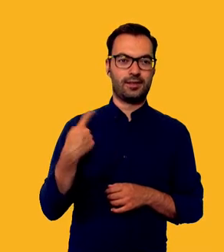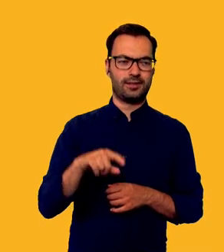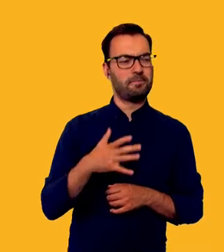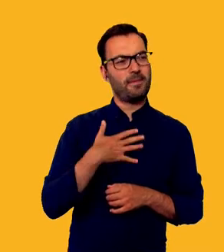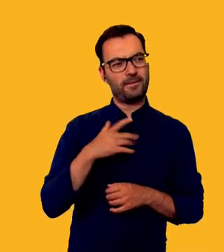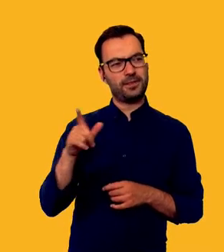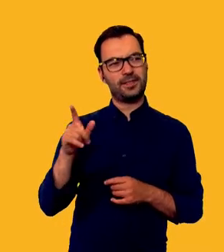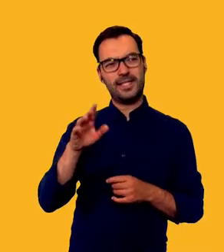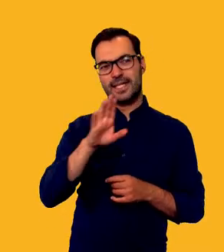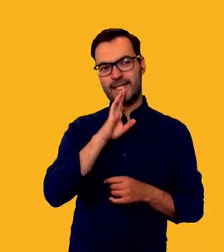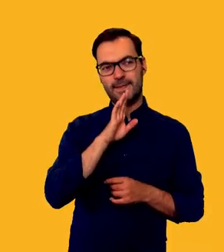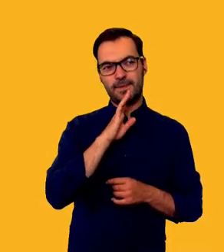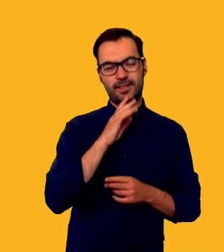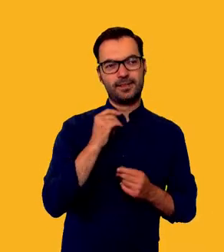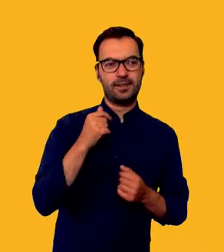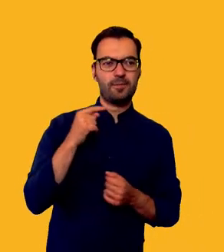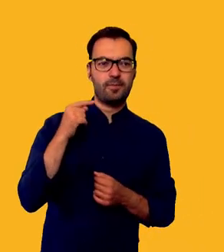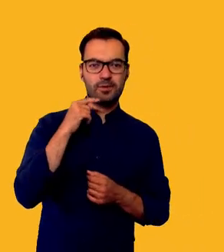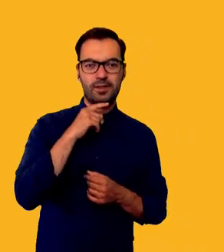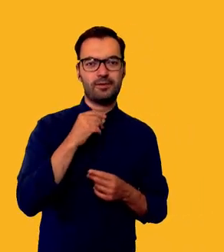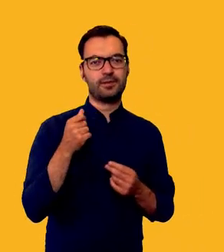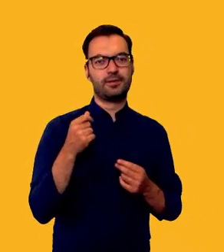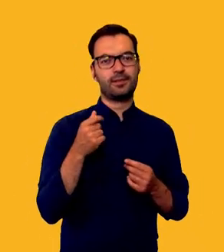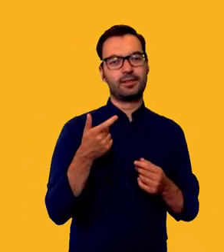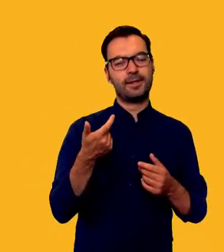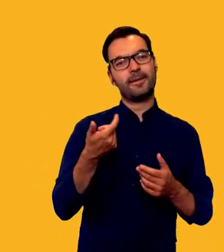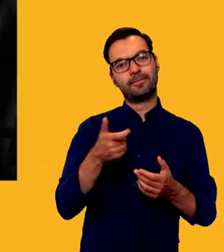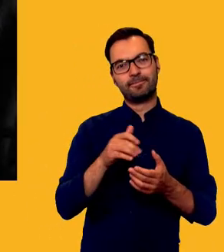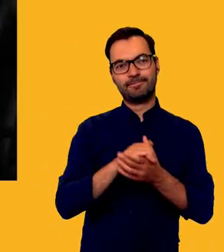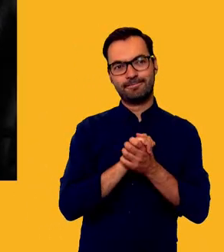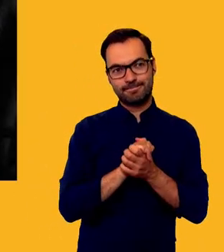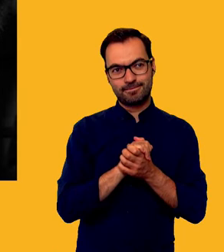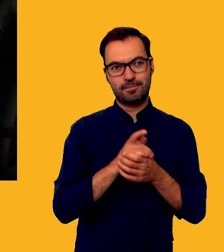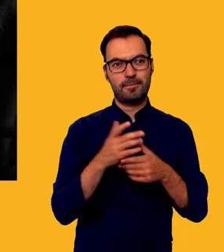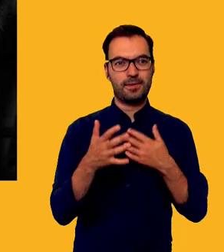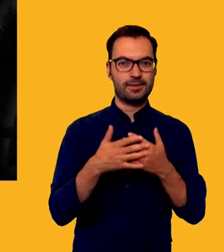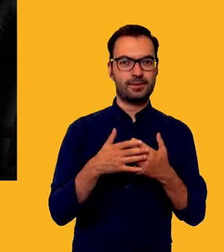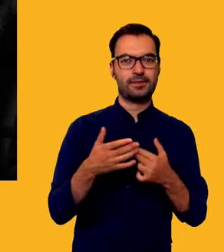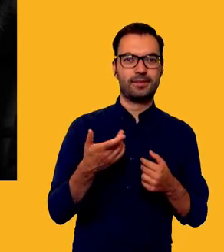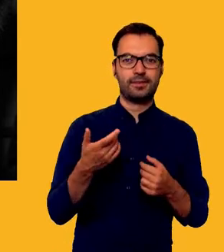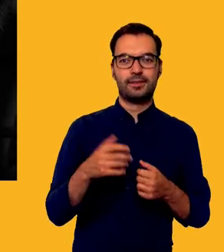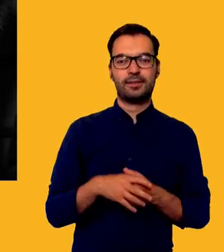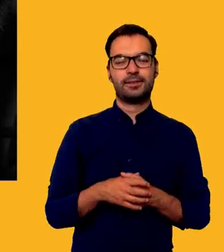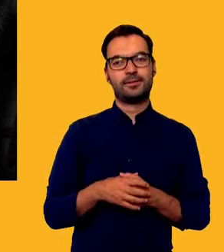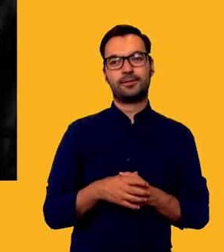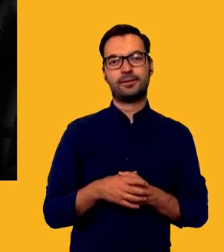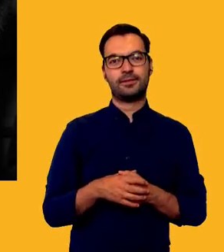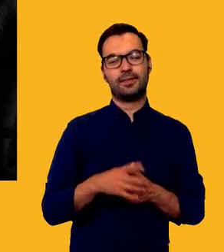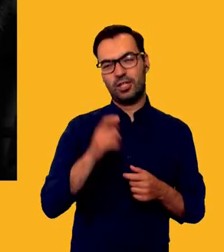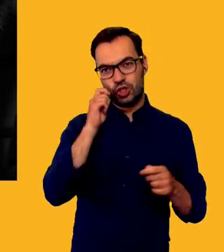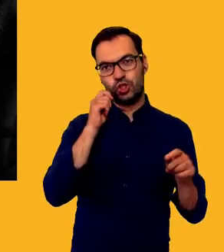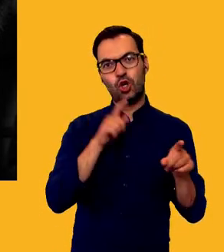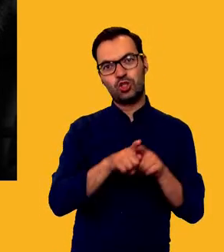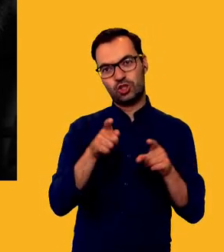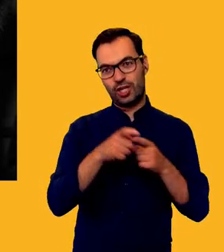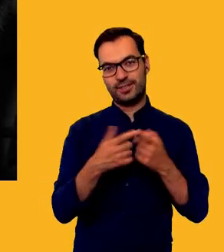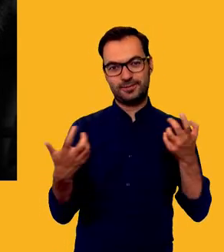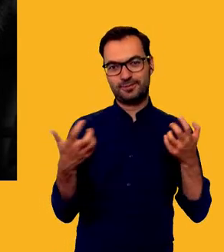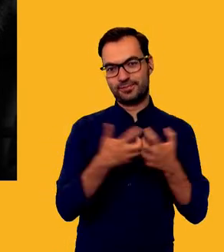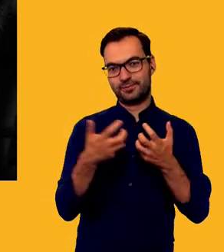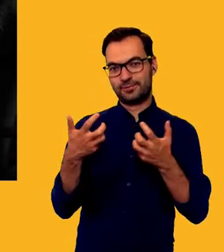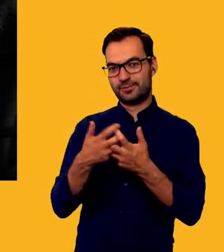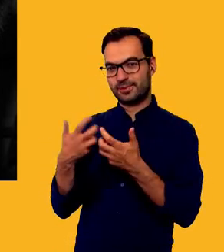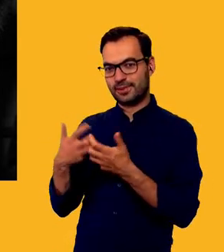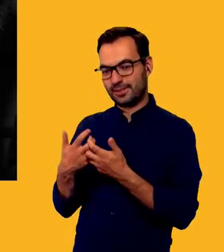taką umiejętność do takiego, powiedziałabym, fraternizowania się, ale to braterstwo. partnerstwo, a bardziej do takiego siostrzeństwa z różnymi